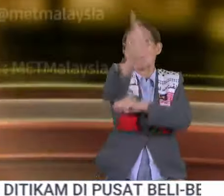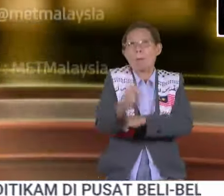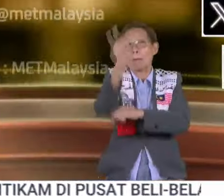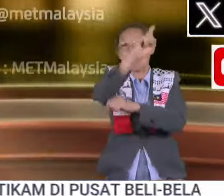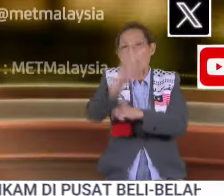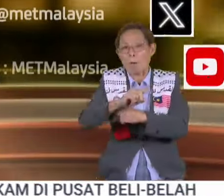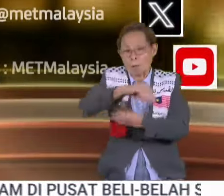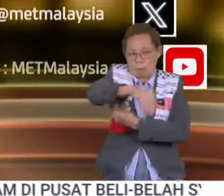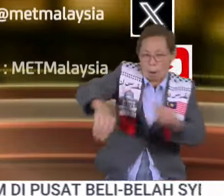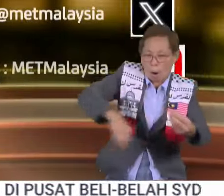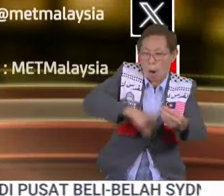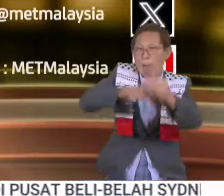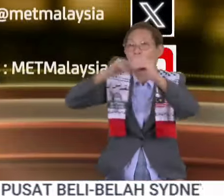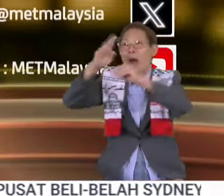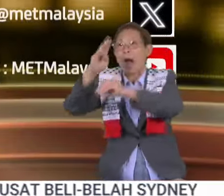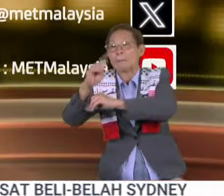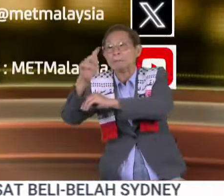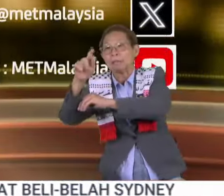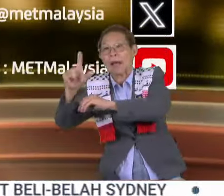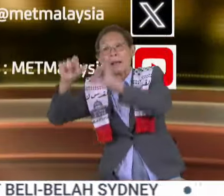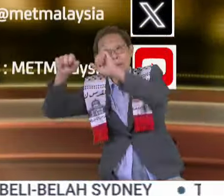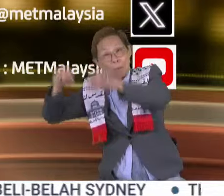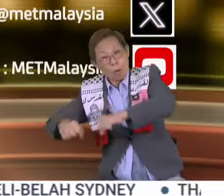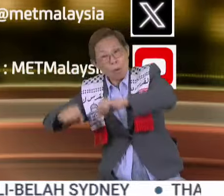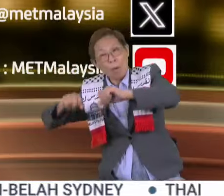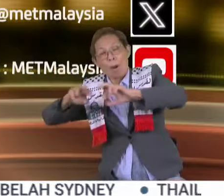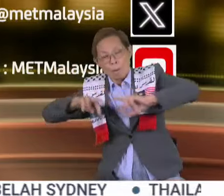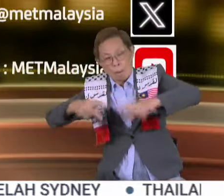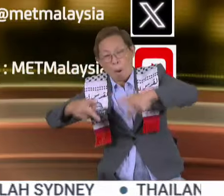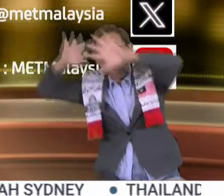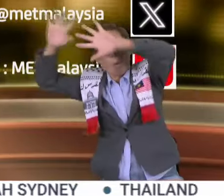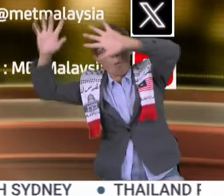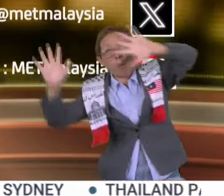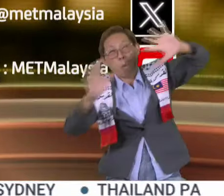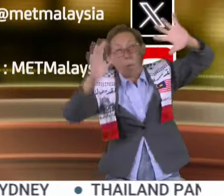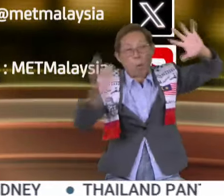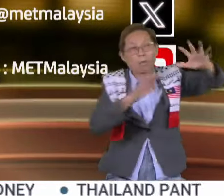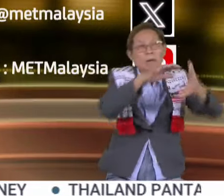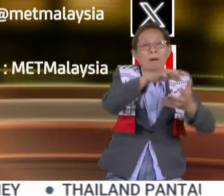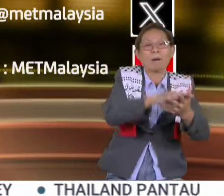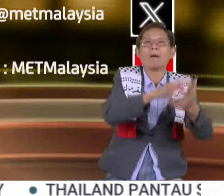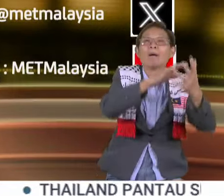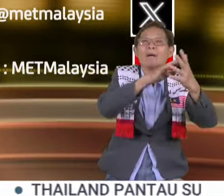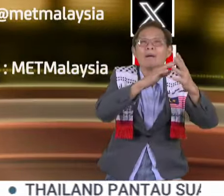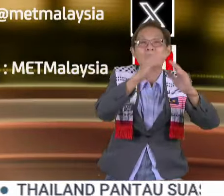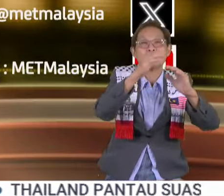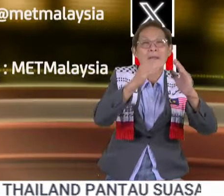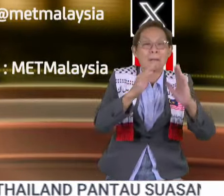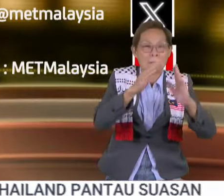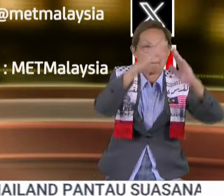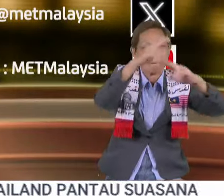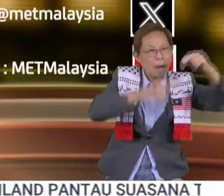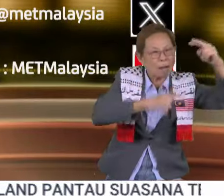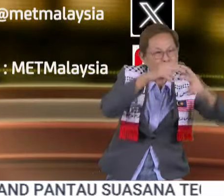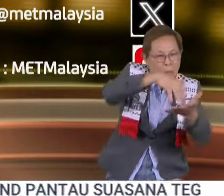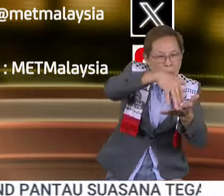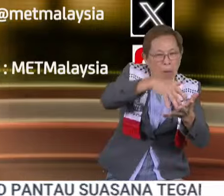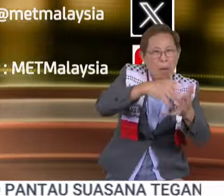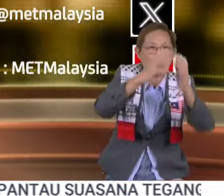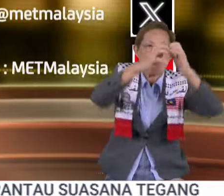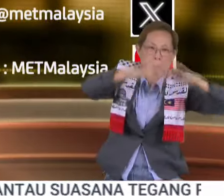musim peralihan monsun boleh menyebabkan angin kencang serta kerosakan pada struktur yang tidak kukuh. Oleh itu,